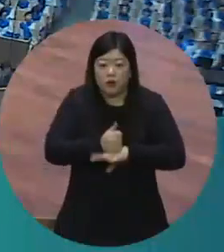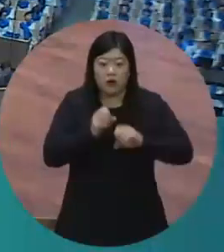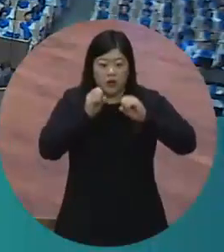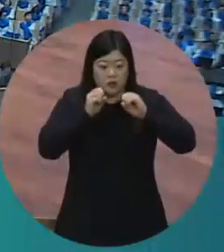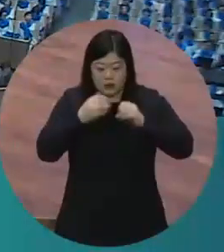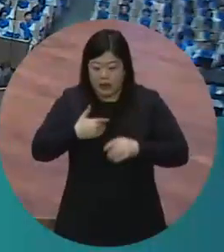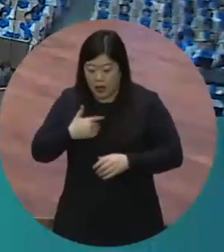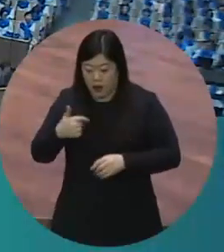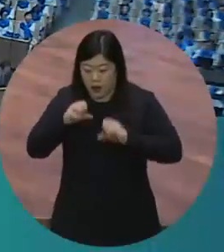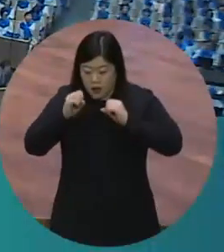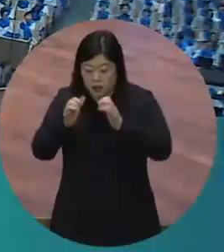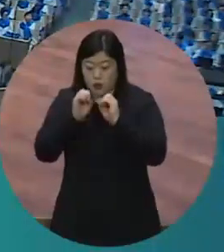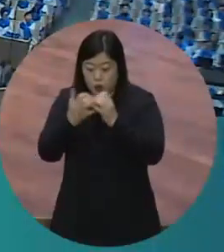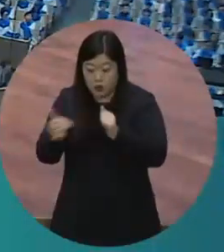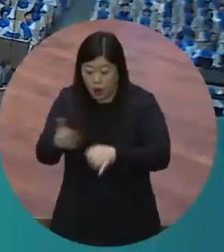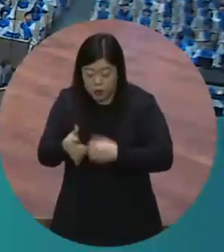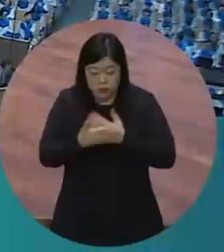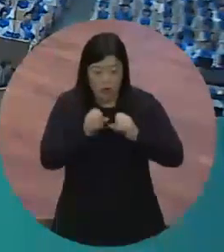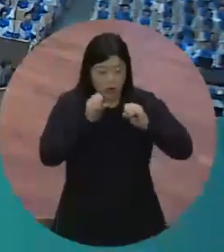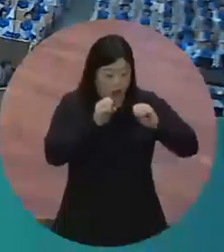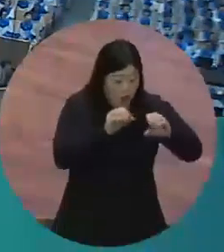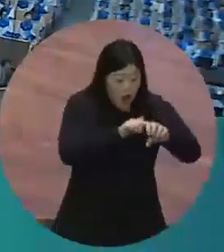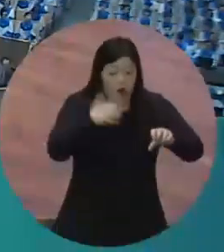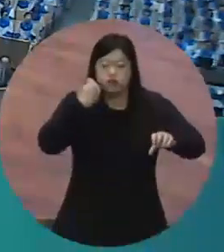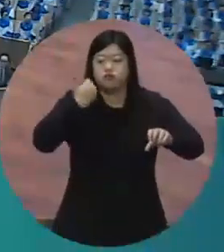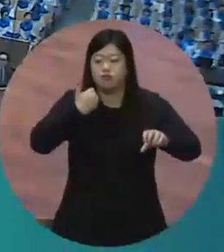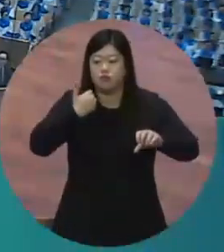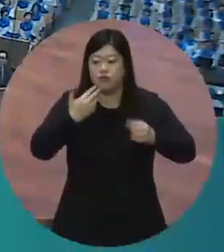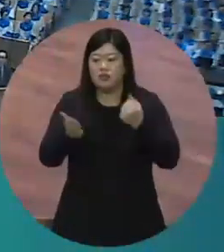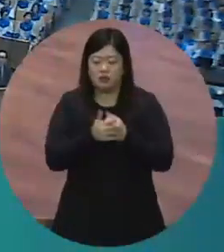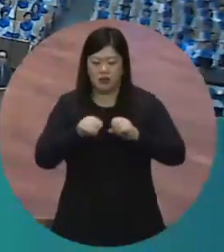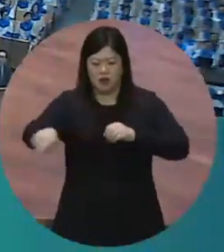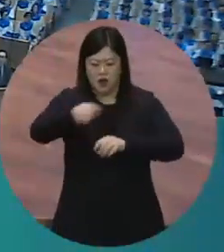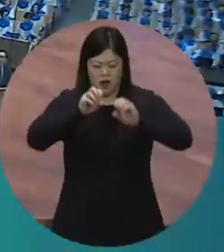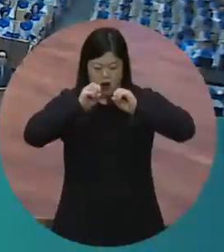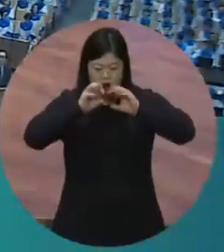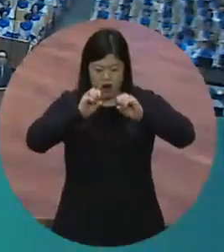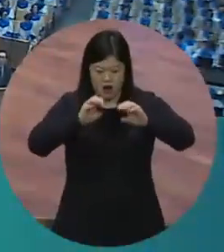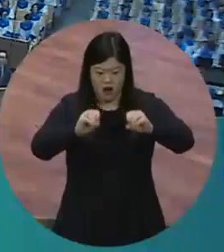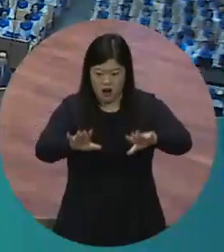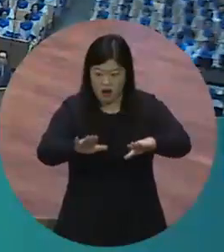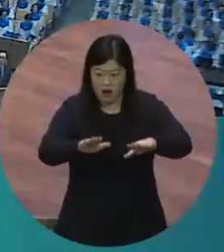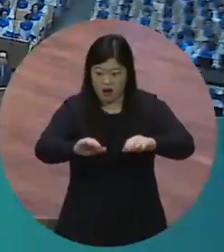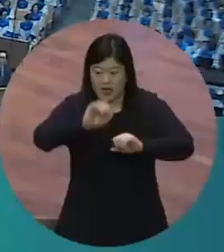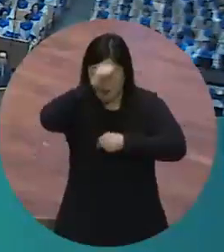전파하리요? 기록된 바 아름답도다. 좋은 소식을 전한 자들의 발의함과 같으니라.